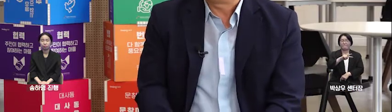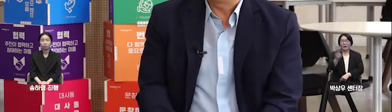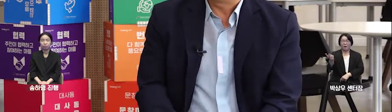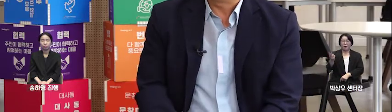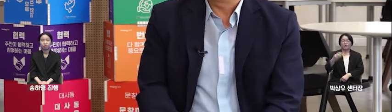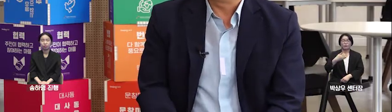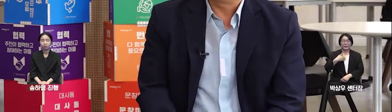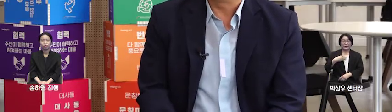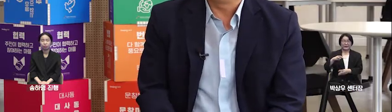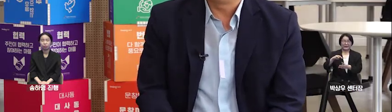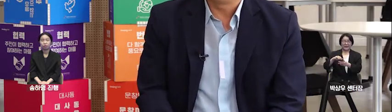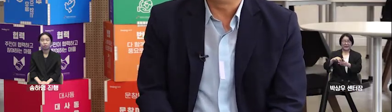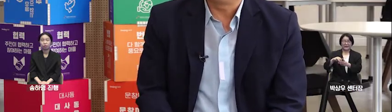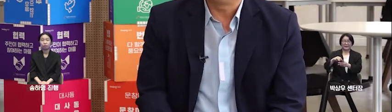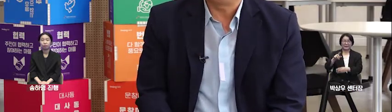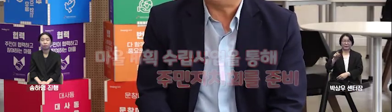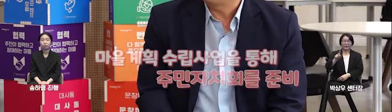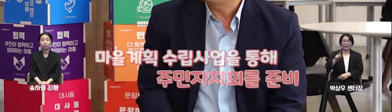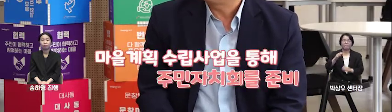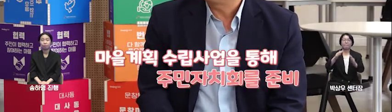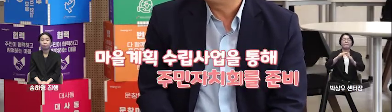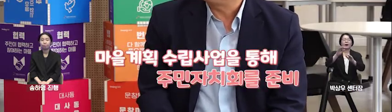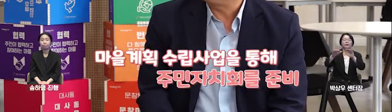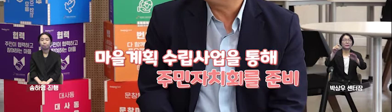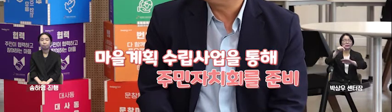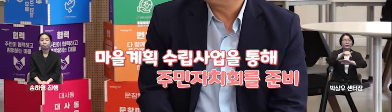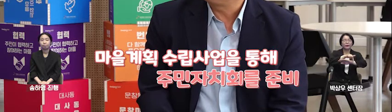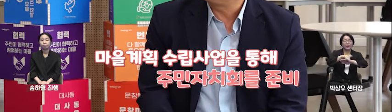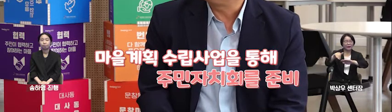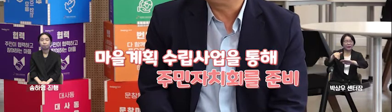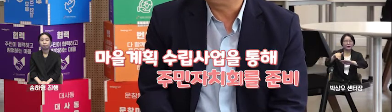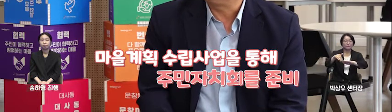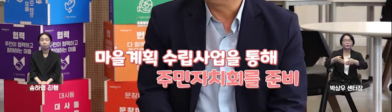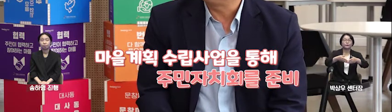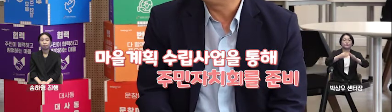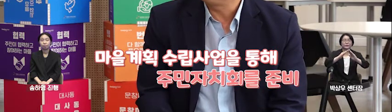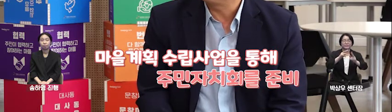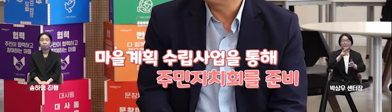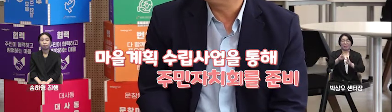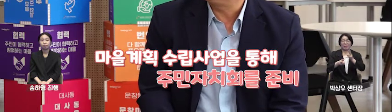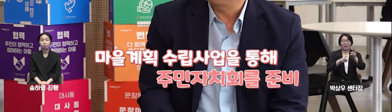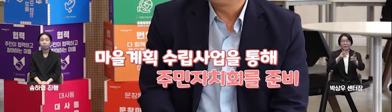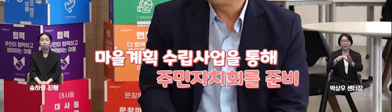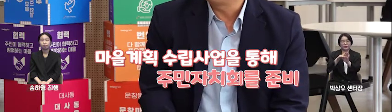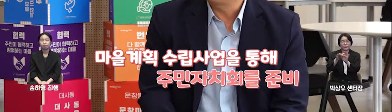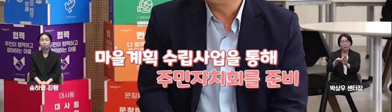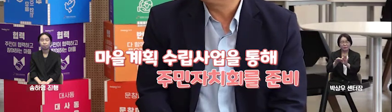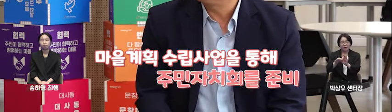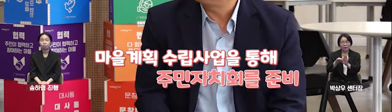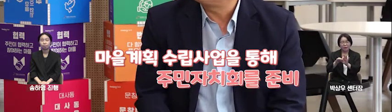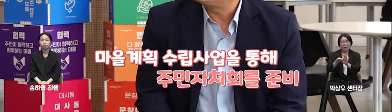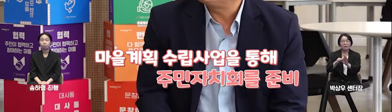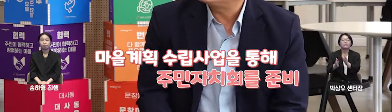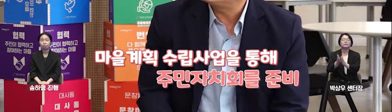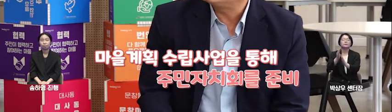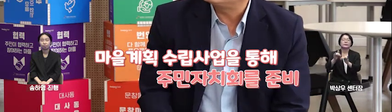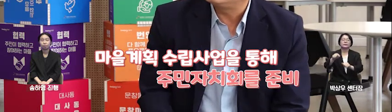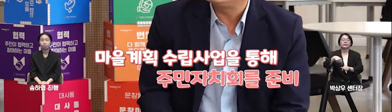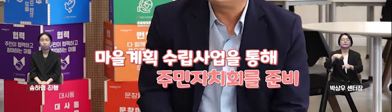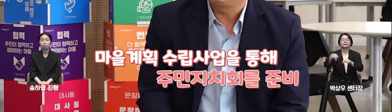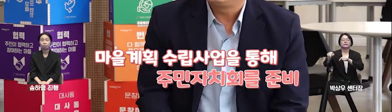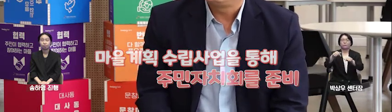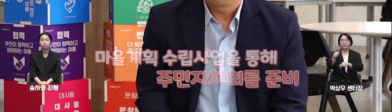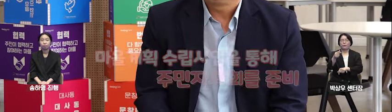센터도 어떻게 보면 지금까지 마을계획 수립 사업을 통해서 이런 주민자치의 준비를 해왔다라고 보시면 되실